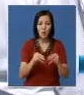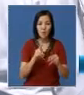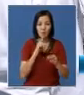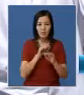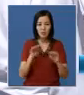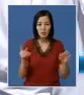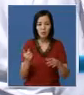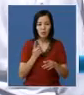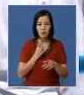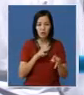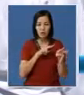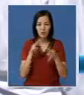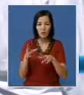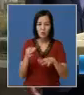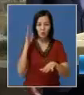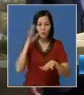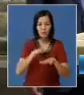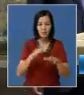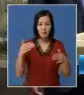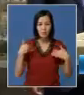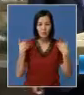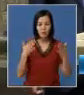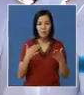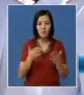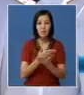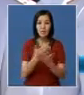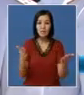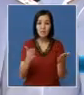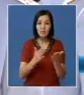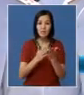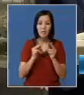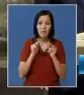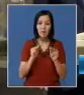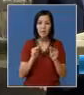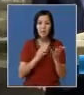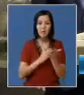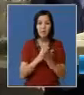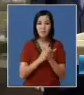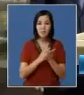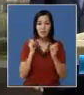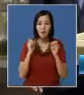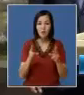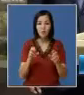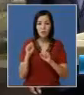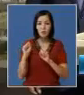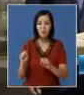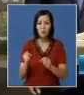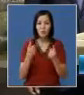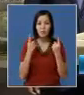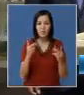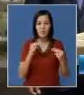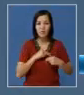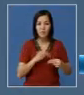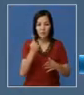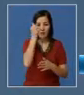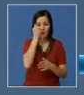мамандарды облыс әкімі құттықтады. Адал қызметтеріңізбен қауіпсіздік қорғауды ерен еңбектеріңіз үшін